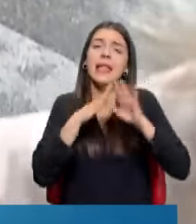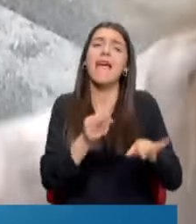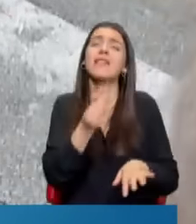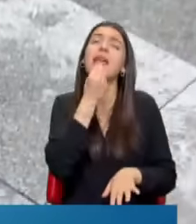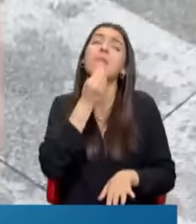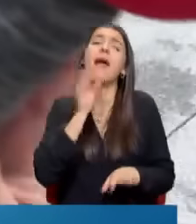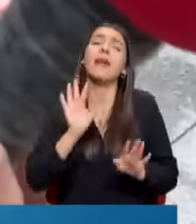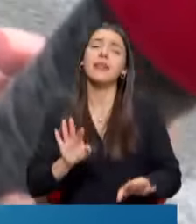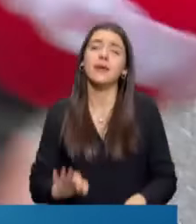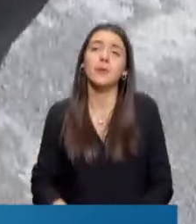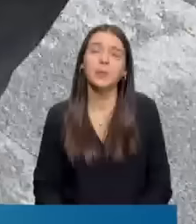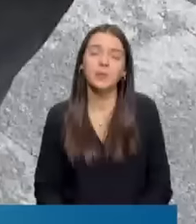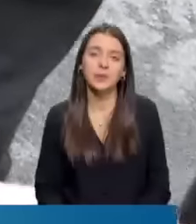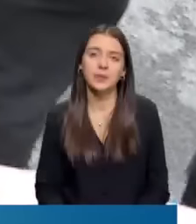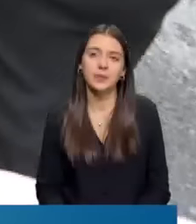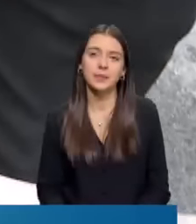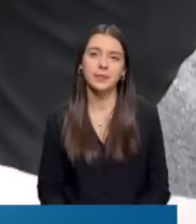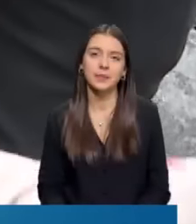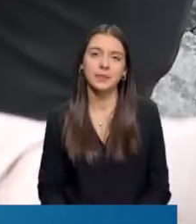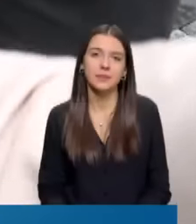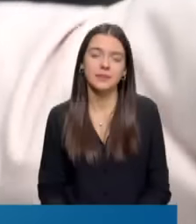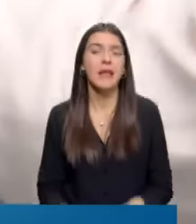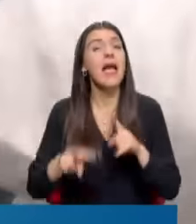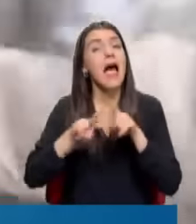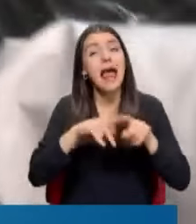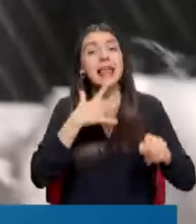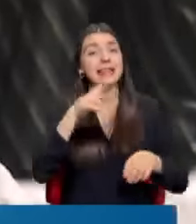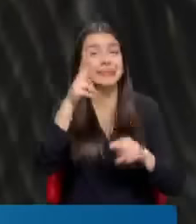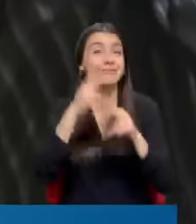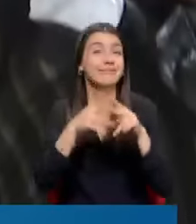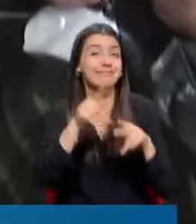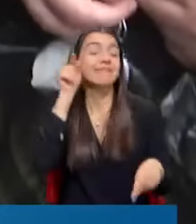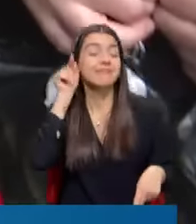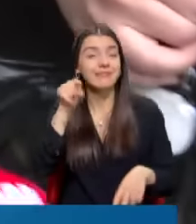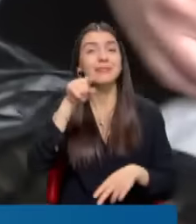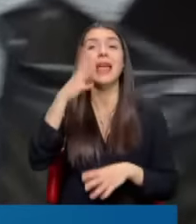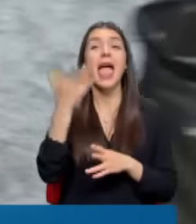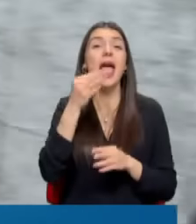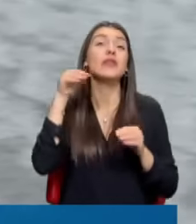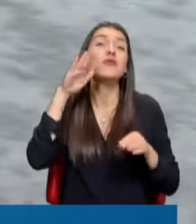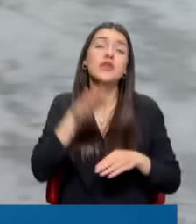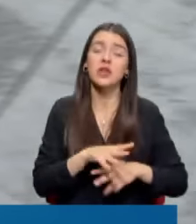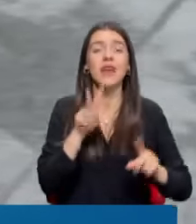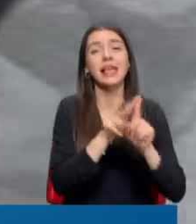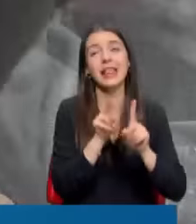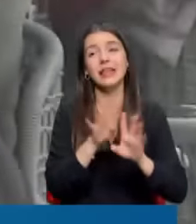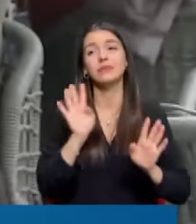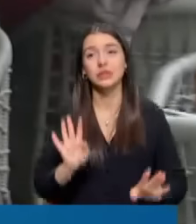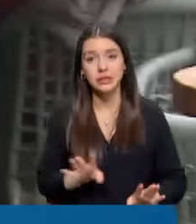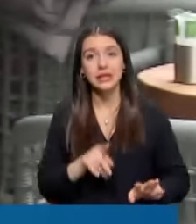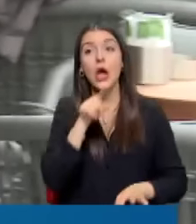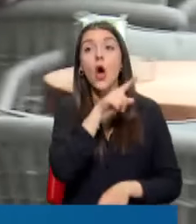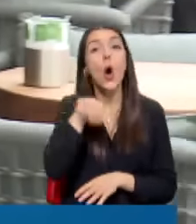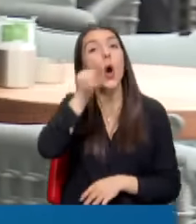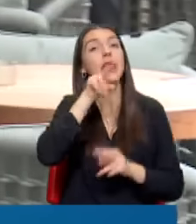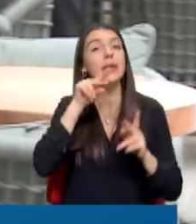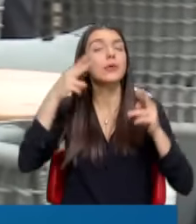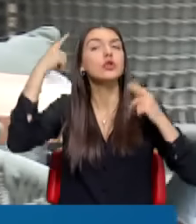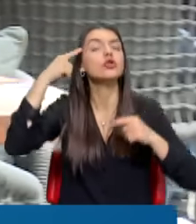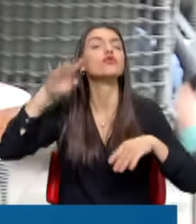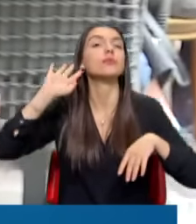yedim. Boykot mu ediyorsun? Ali Deniz kafe ve restoran boykotunun en küçük katılımcısı oldu. Ancak onun gibi